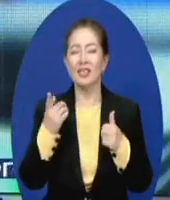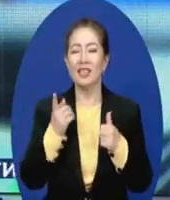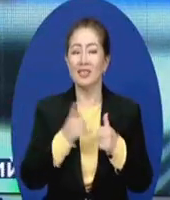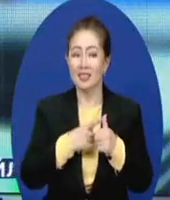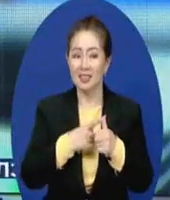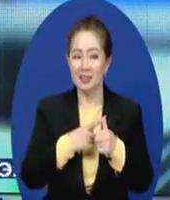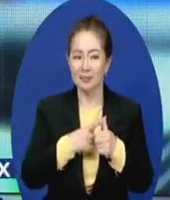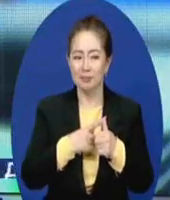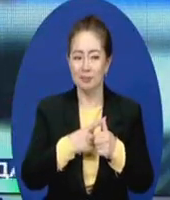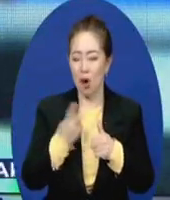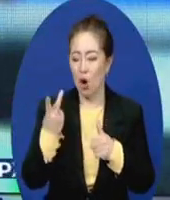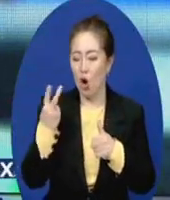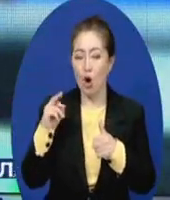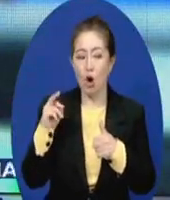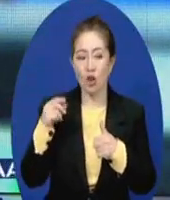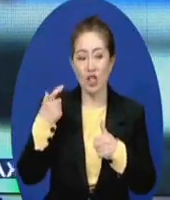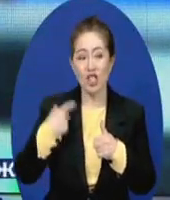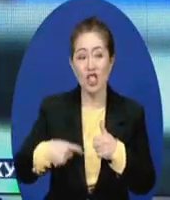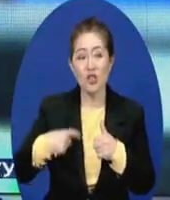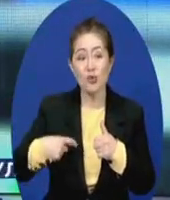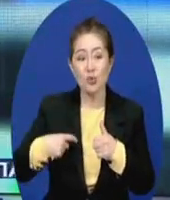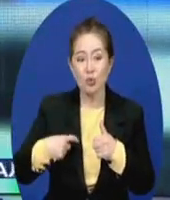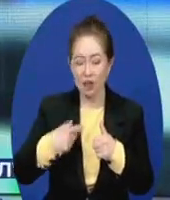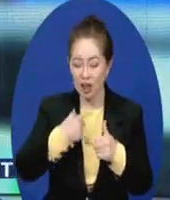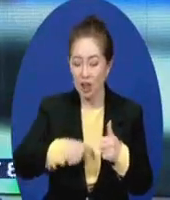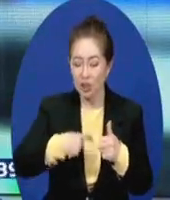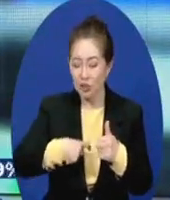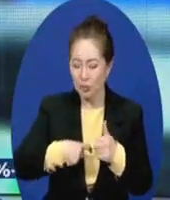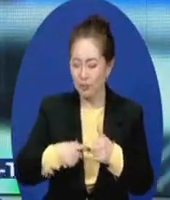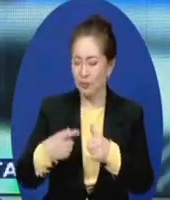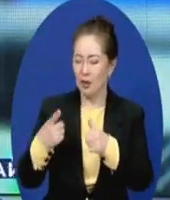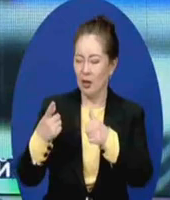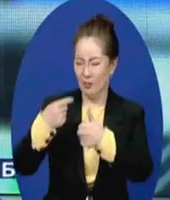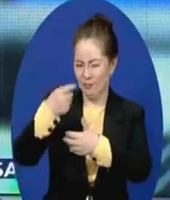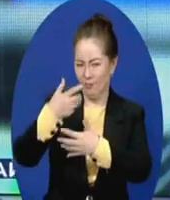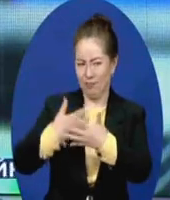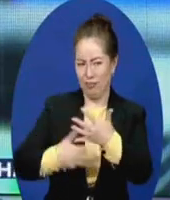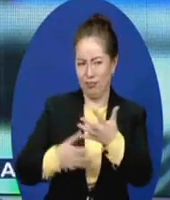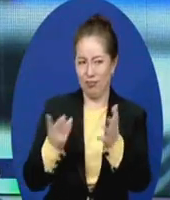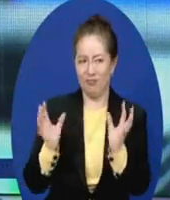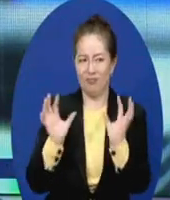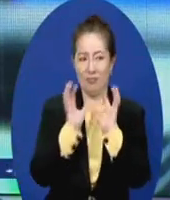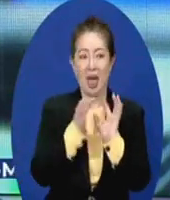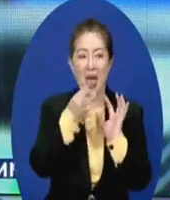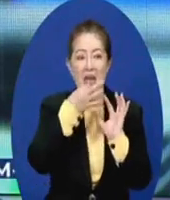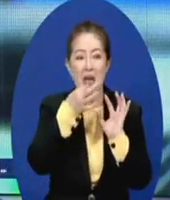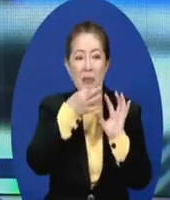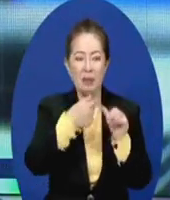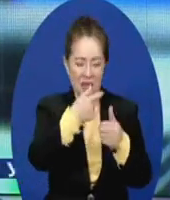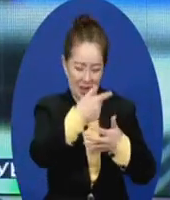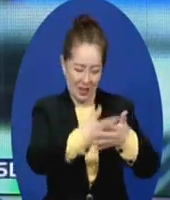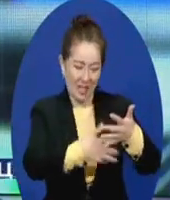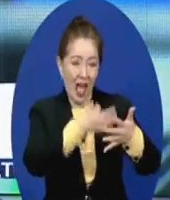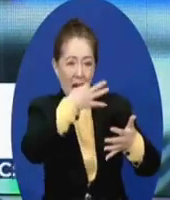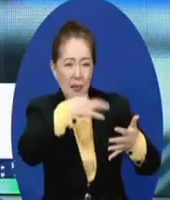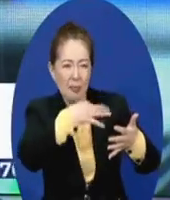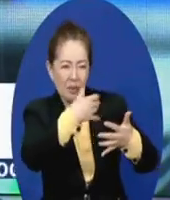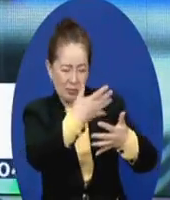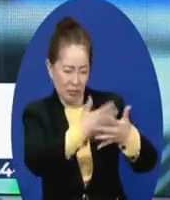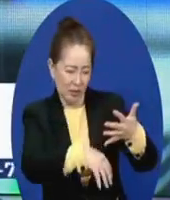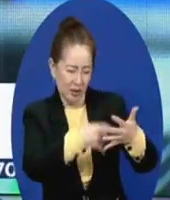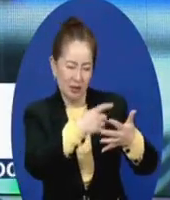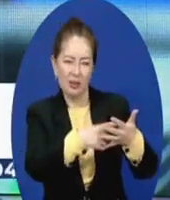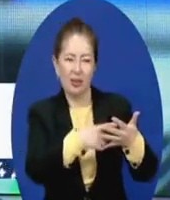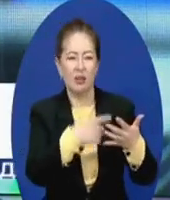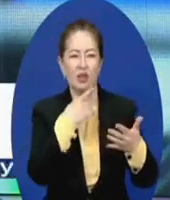2020 гишүүн эмийн донор хяналтын тогтолцооны асуудлаар улсын хурлын хянан шалгах төр хороо байгуулах саналыг гаргаж холбогдох тогтоолын төслийг улсын хурлд өргөн